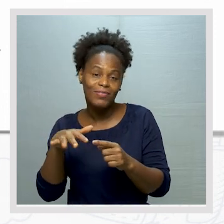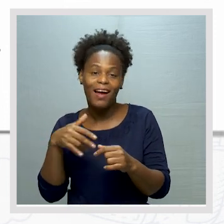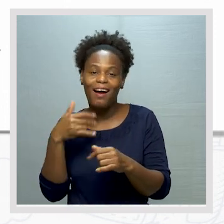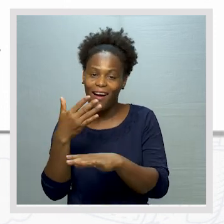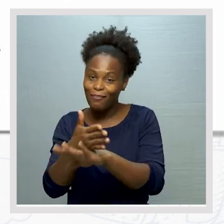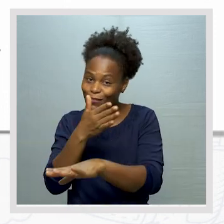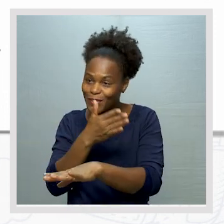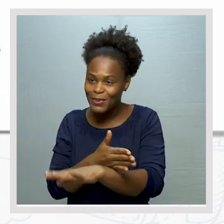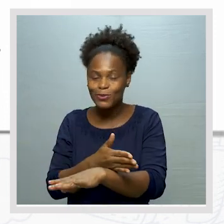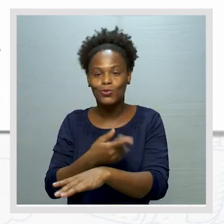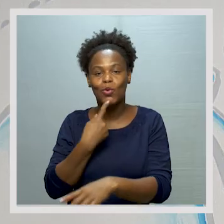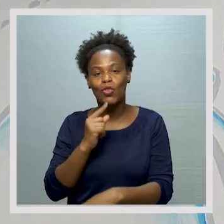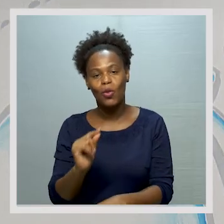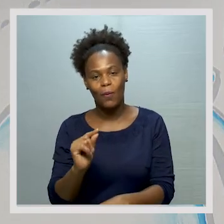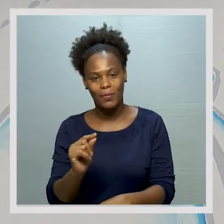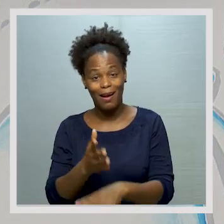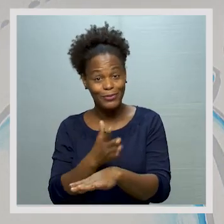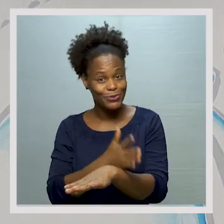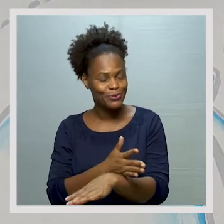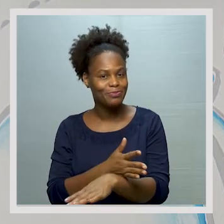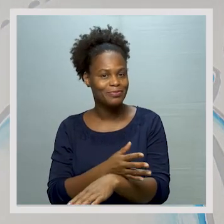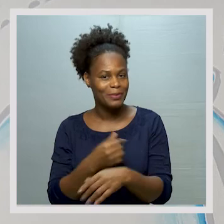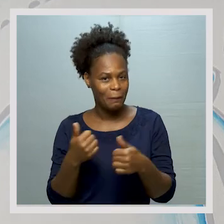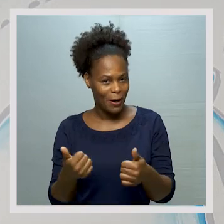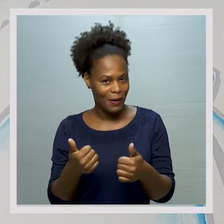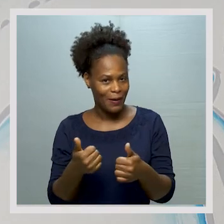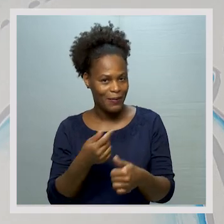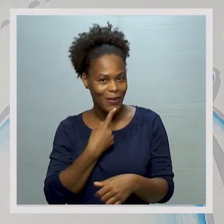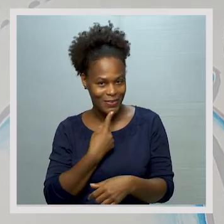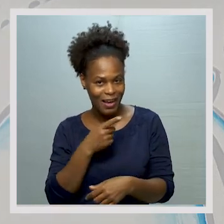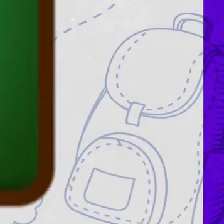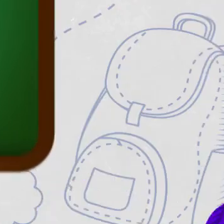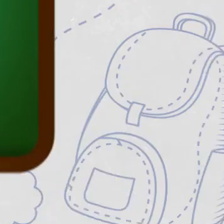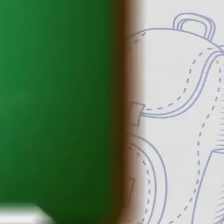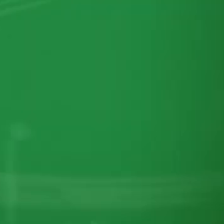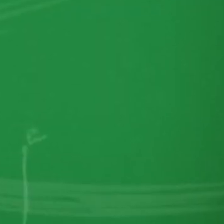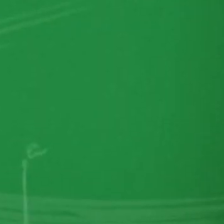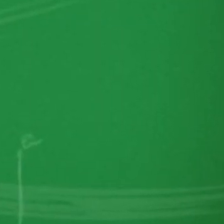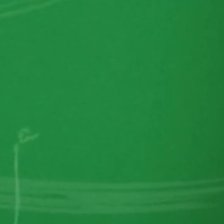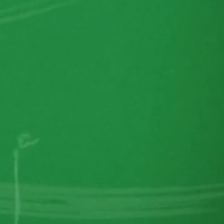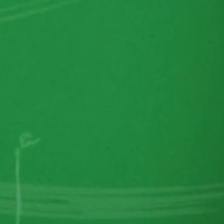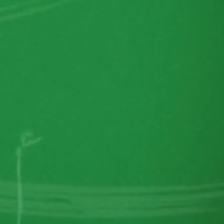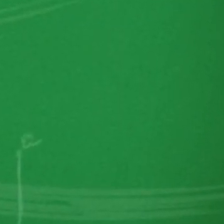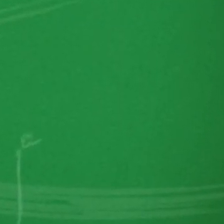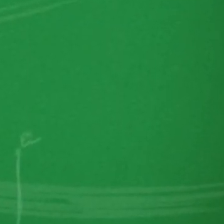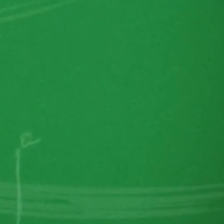avant le nom. C'est bien? Compris? Impeccable.